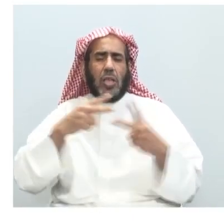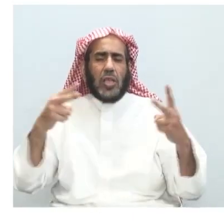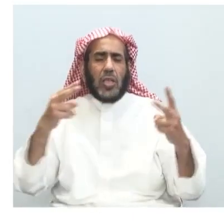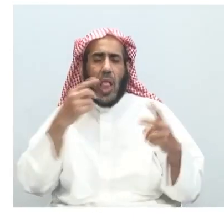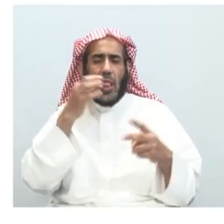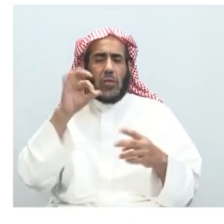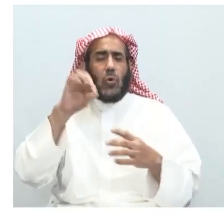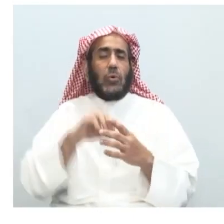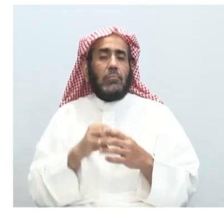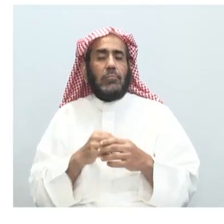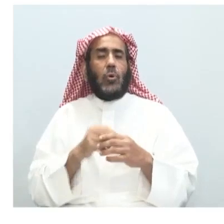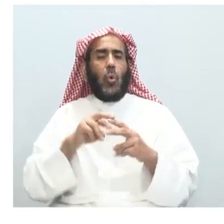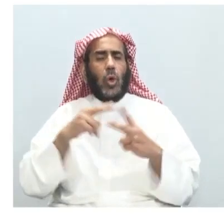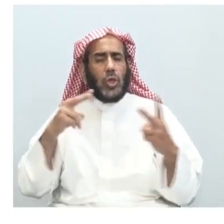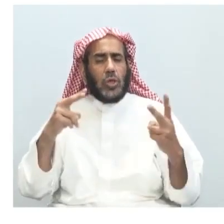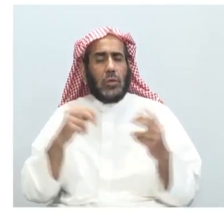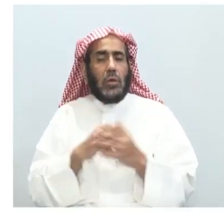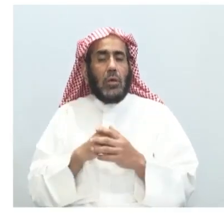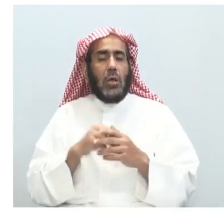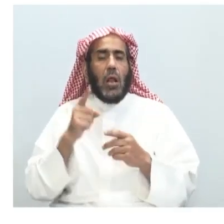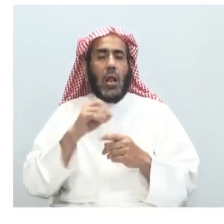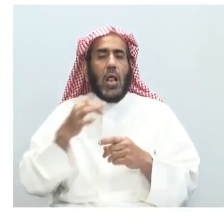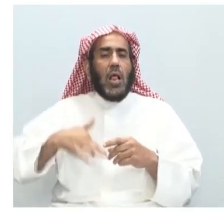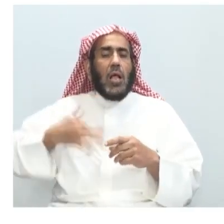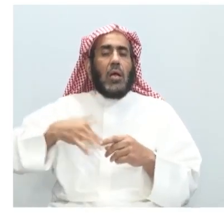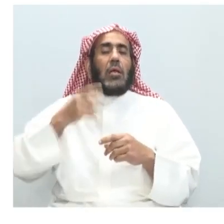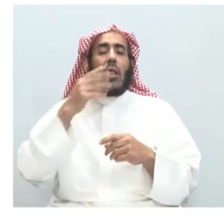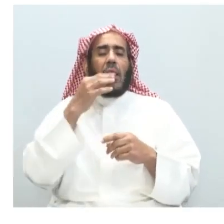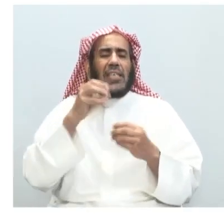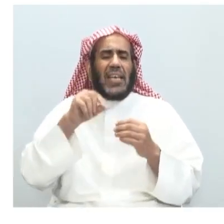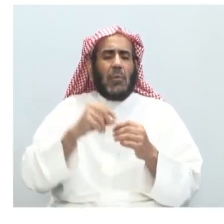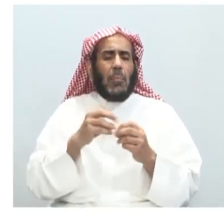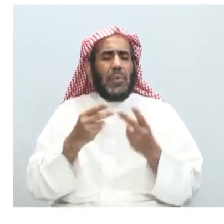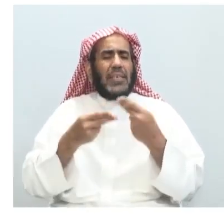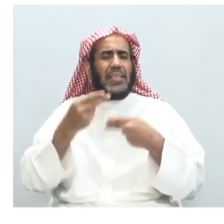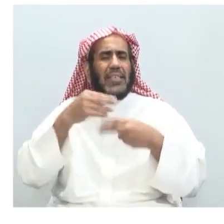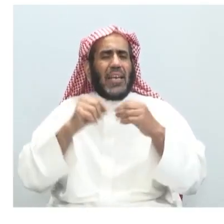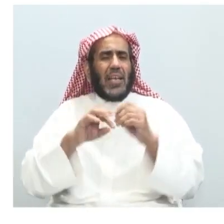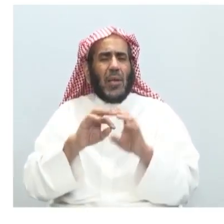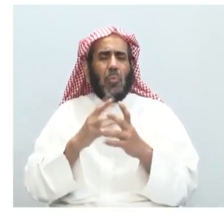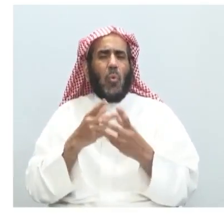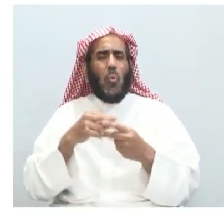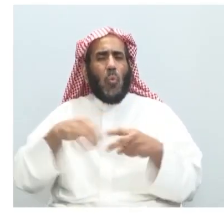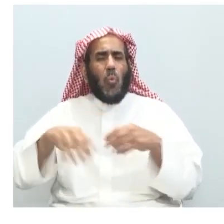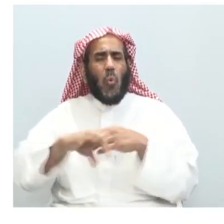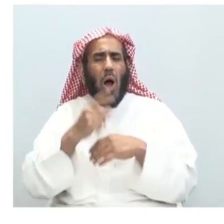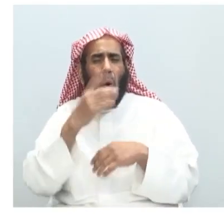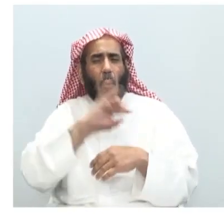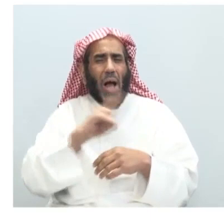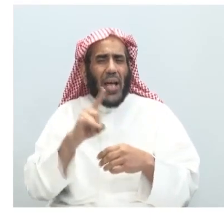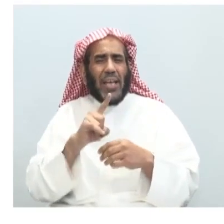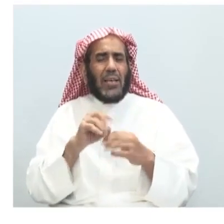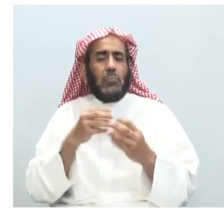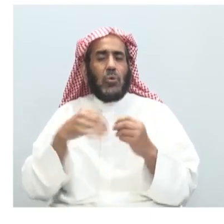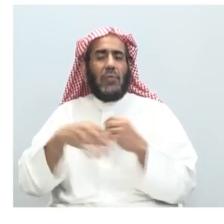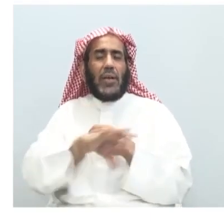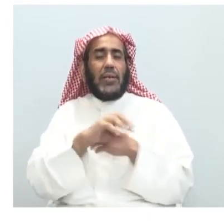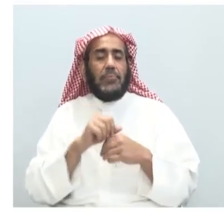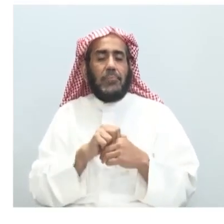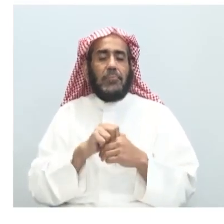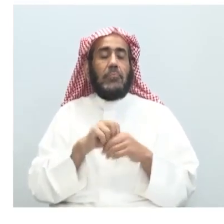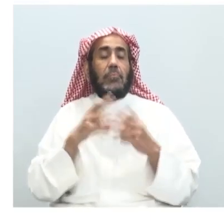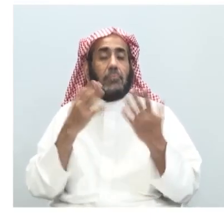التسكر عديده التسكر للنشا اما تركيبا متفرع او غير متفرع